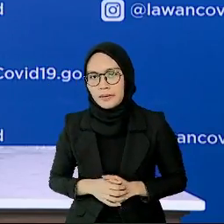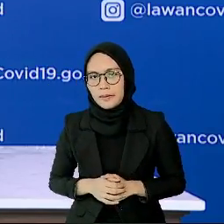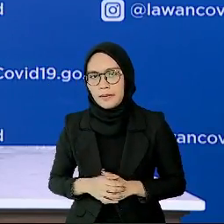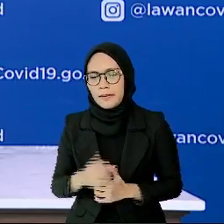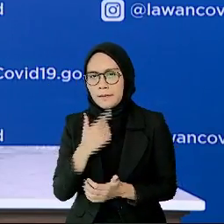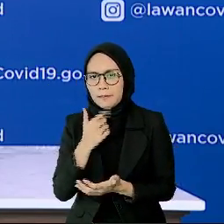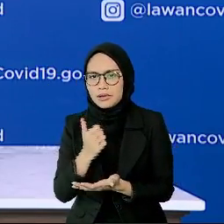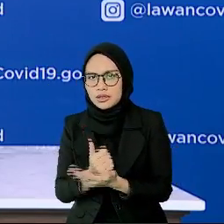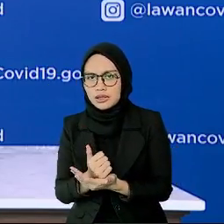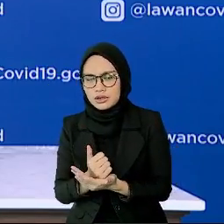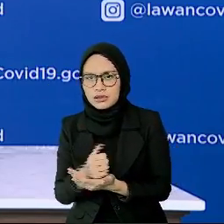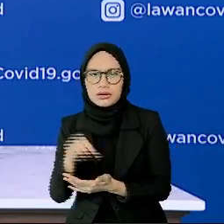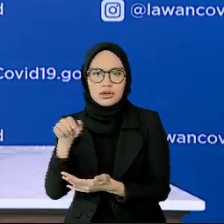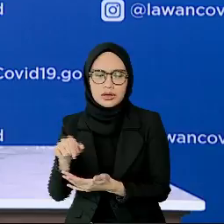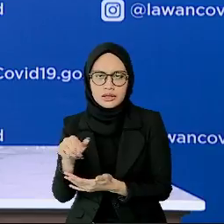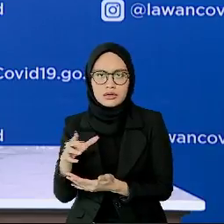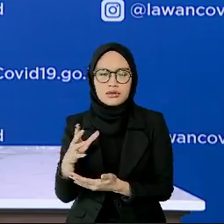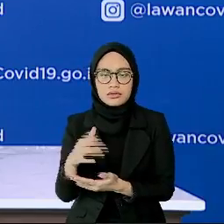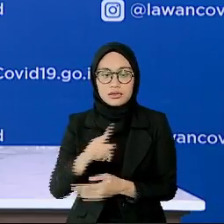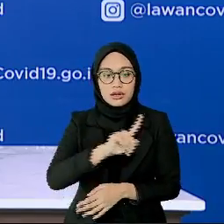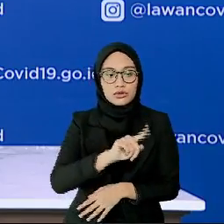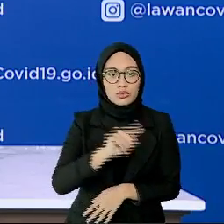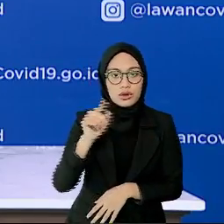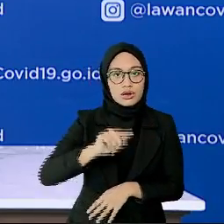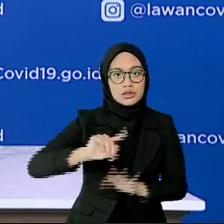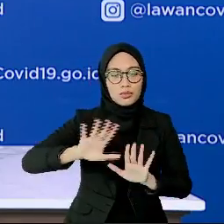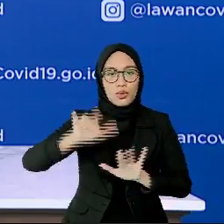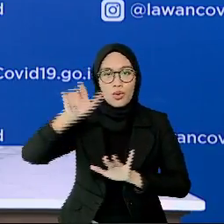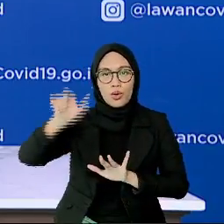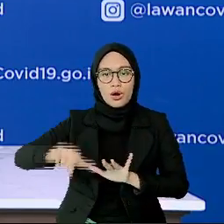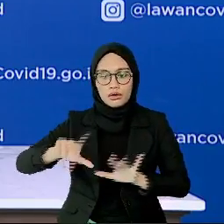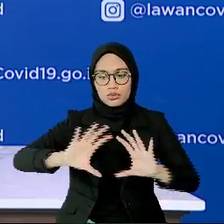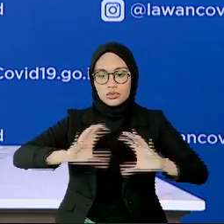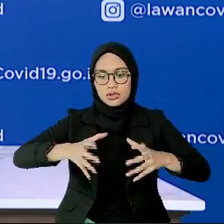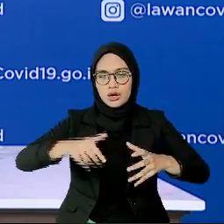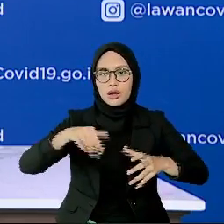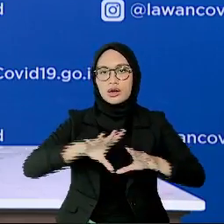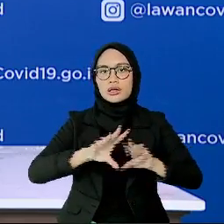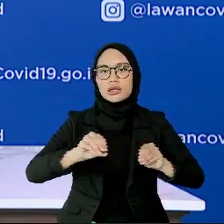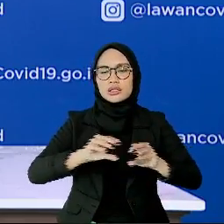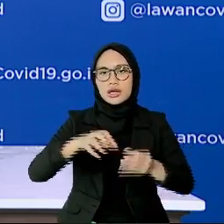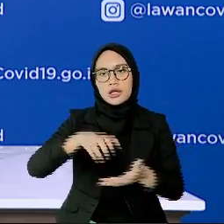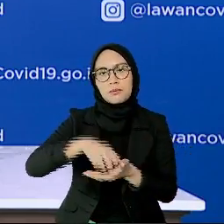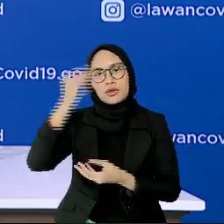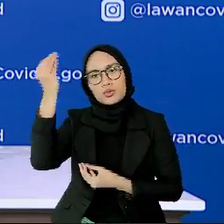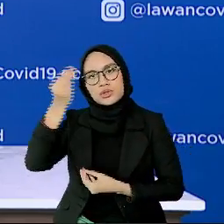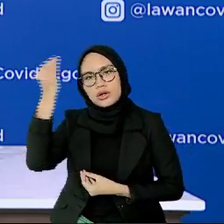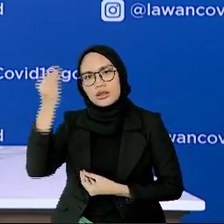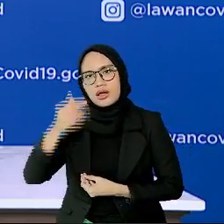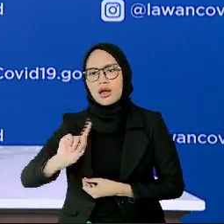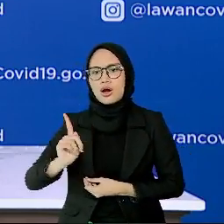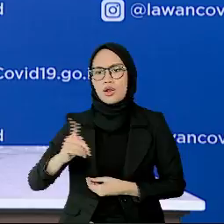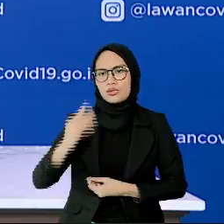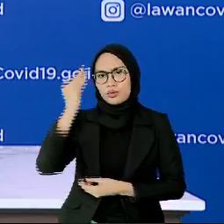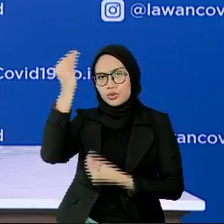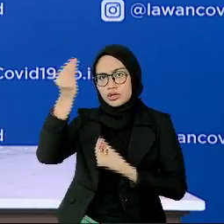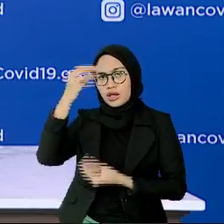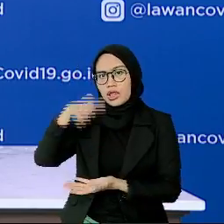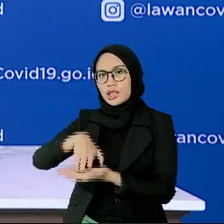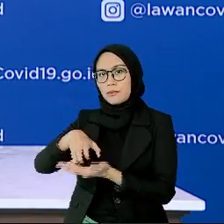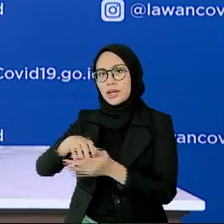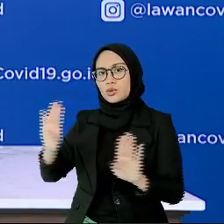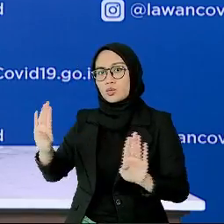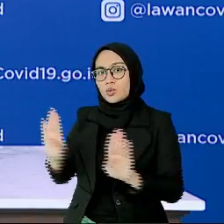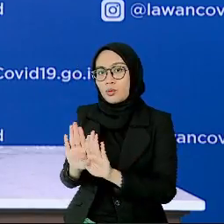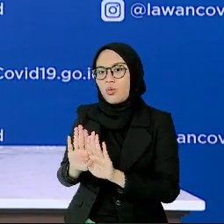dari 10 orang di dunia. Jika kita melihat lebih luas, efek pembatasan selama ini berdampak pada berbagai